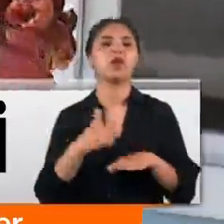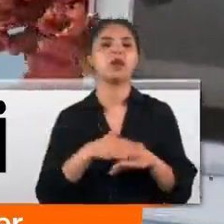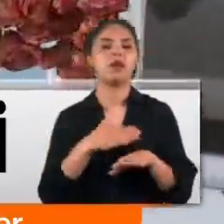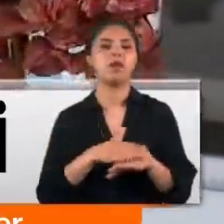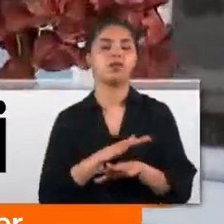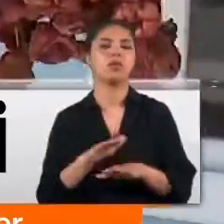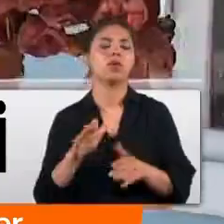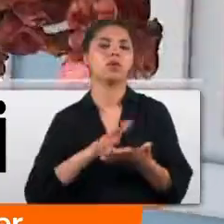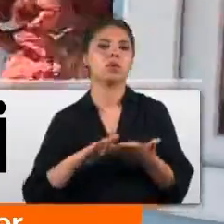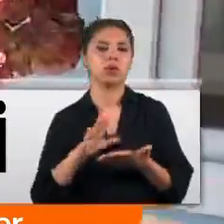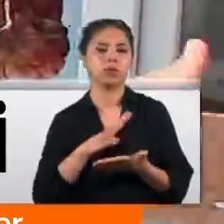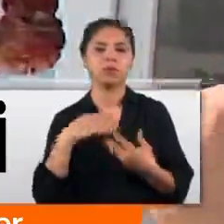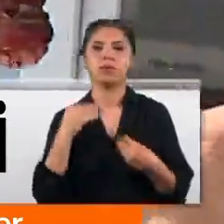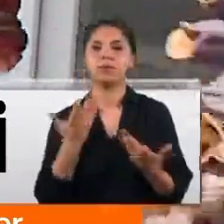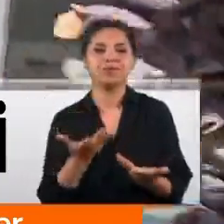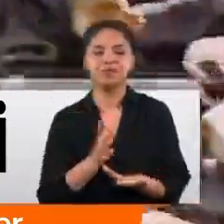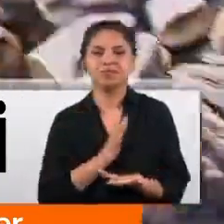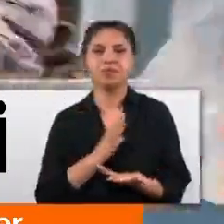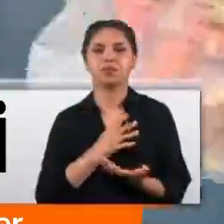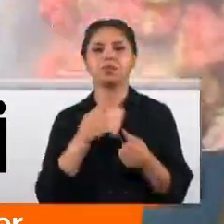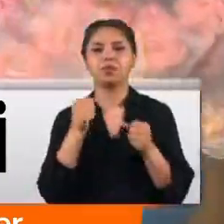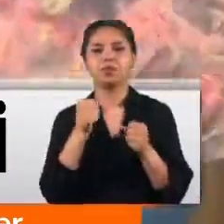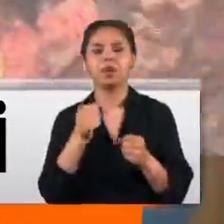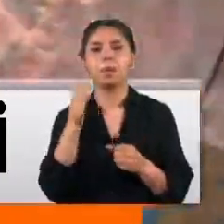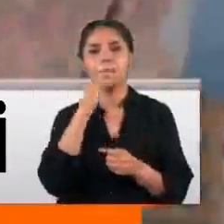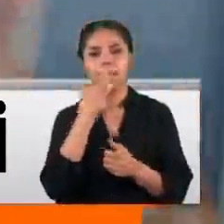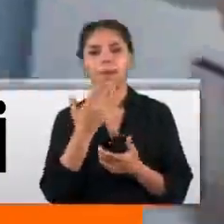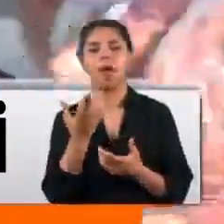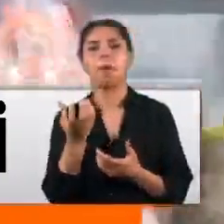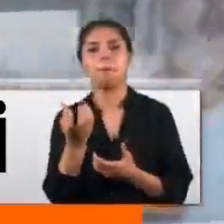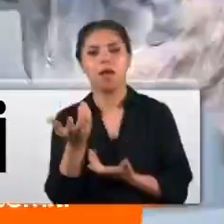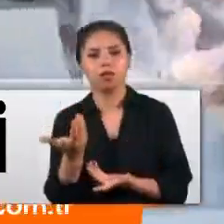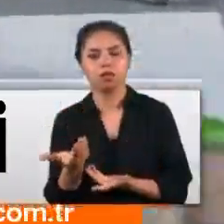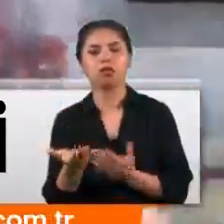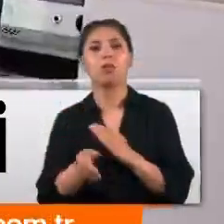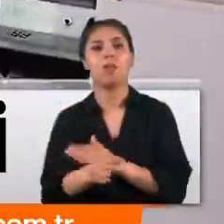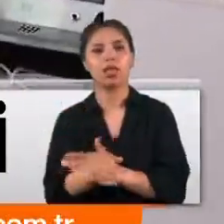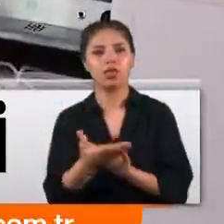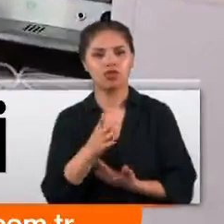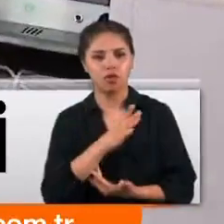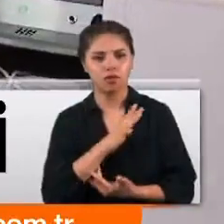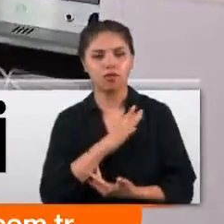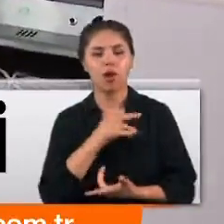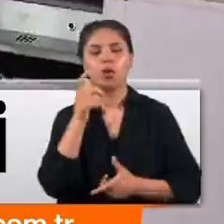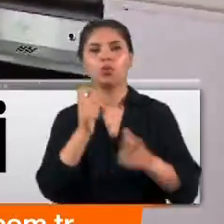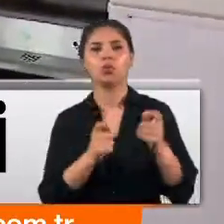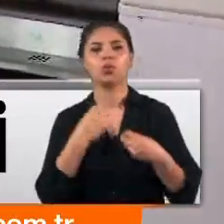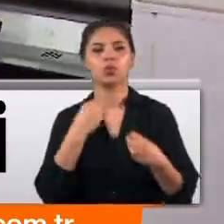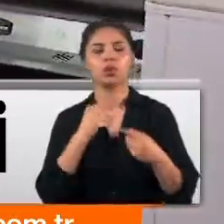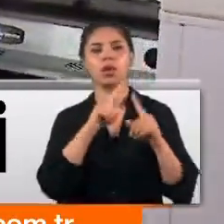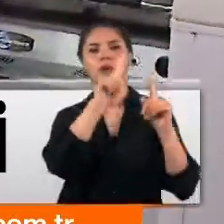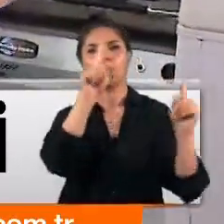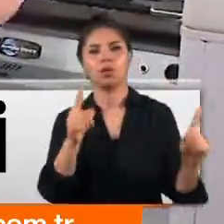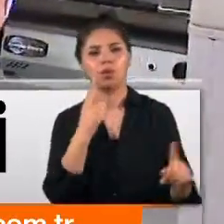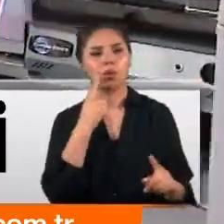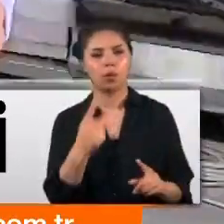Neler var peki? Neler satıyorsunuz? Kurutulmuş biber, kurutulmuş patlıcan, yerli sarımsağımız var. Süt ve süt ürünleri satan bir dükkandayız şu